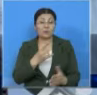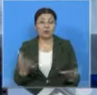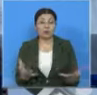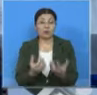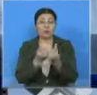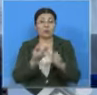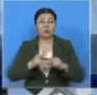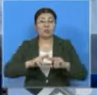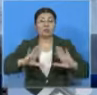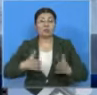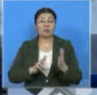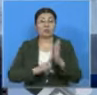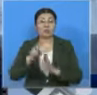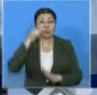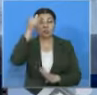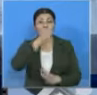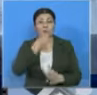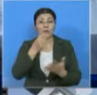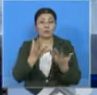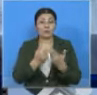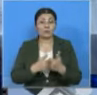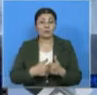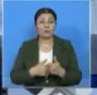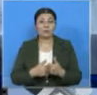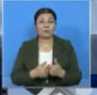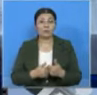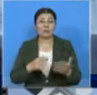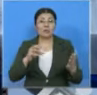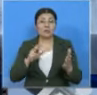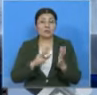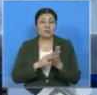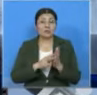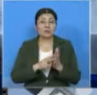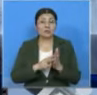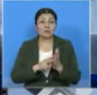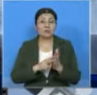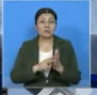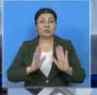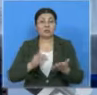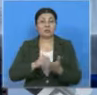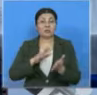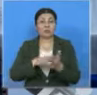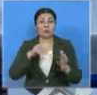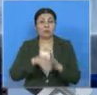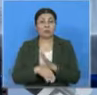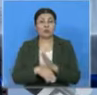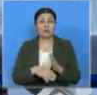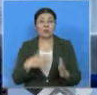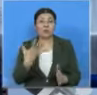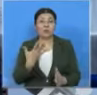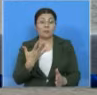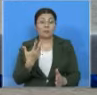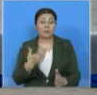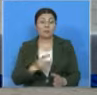Бұл жағдай жыл басынан бері есептегенде 8 жағдай тіркеліп отыр, оның ішінде 5